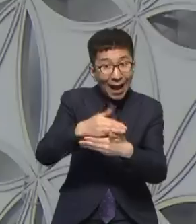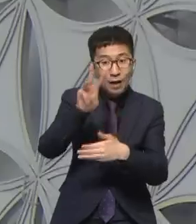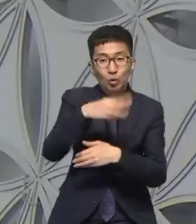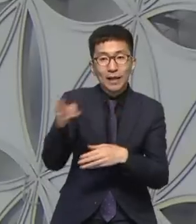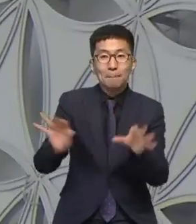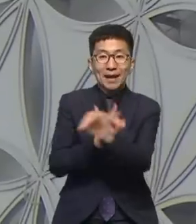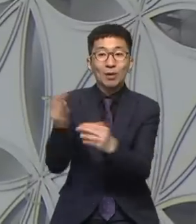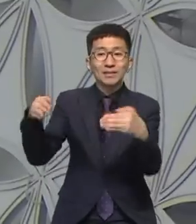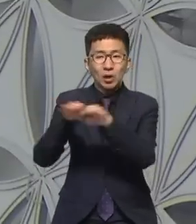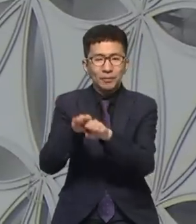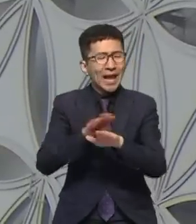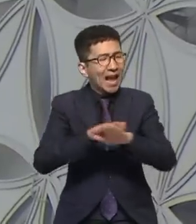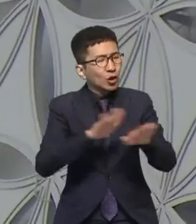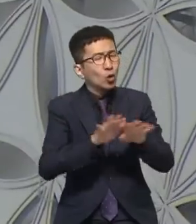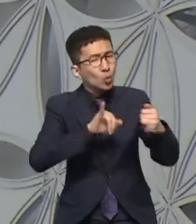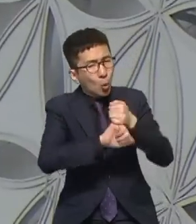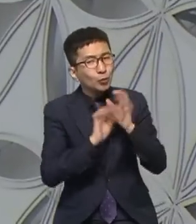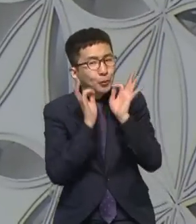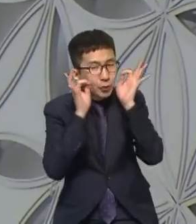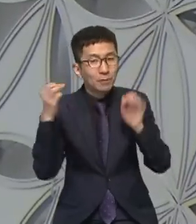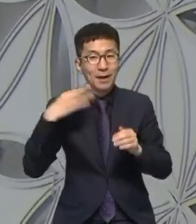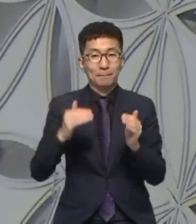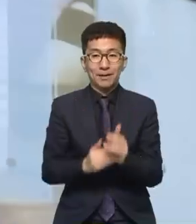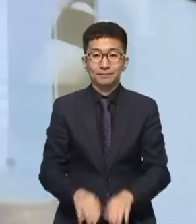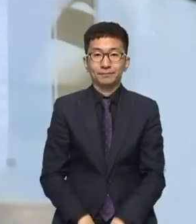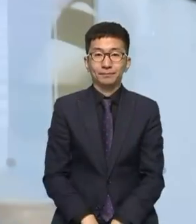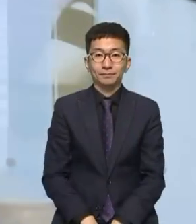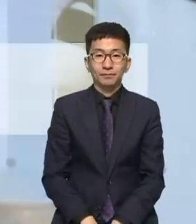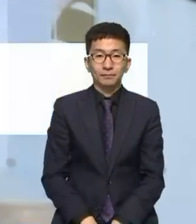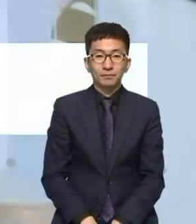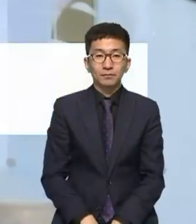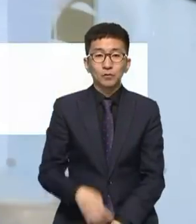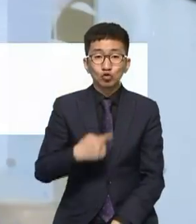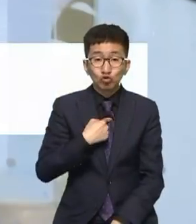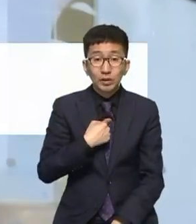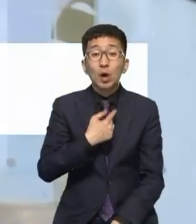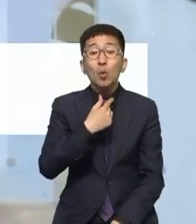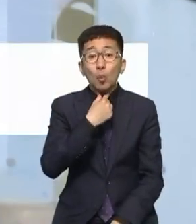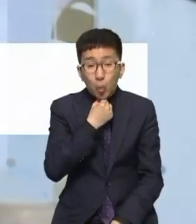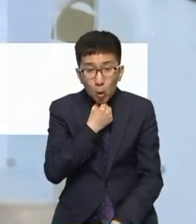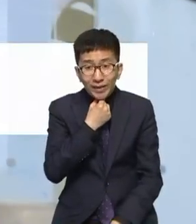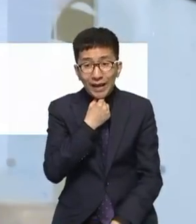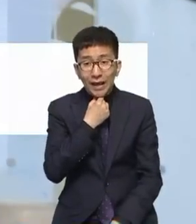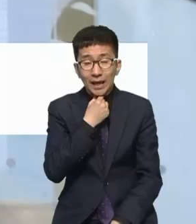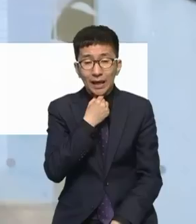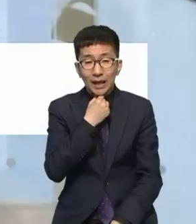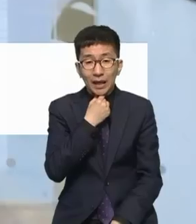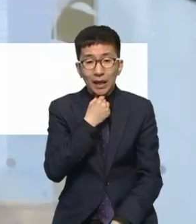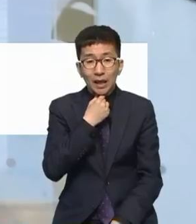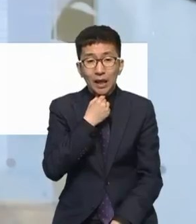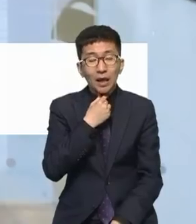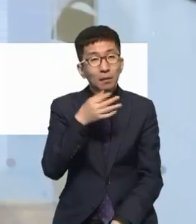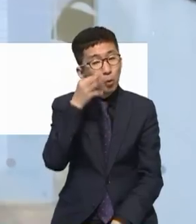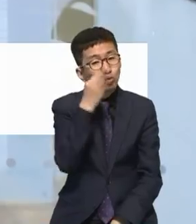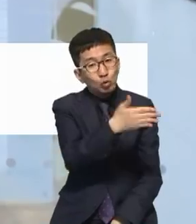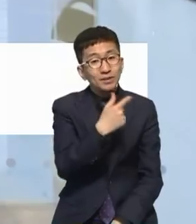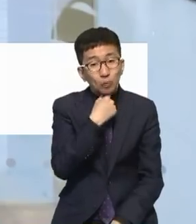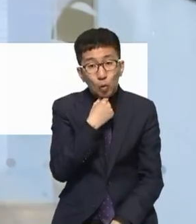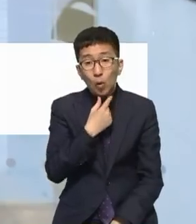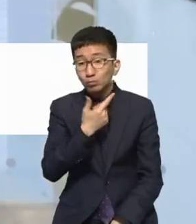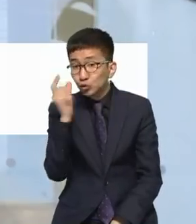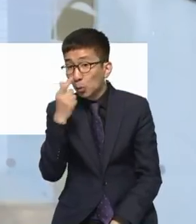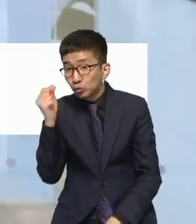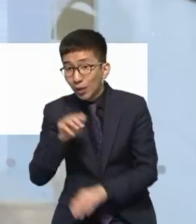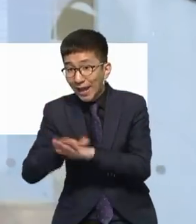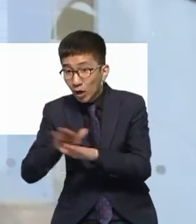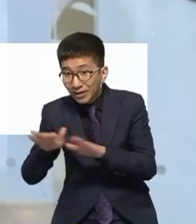롯데백화점은 최선을 다하겠다는 입장입니다. 저희가 하겠다는 진정성을 분명히 가지고 있고 빨리 서둘러서 부족한 부분을